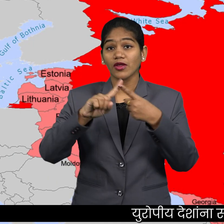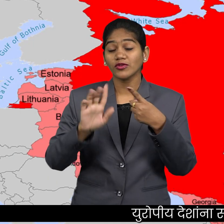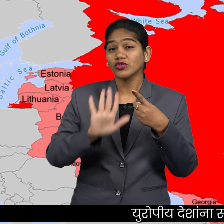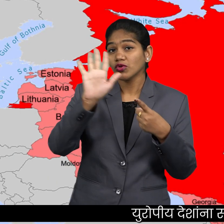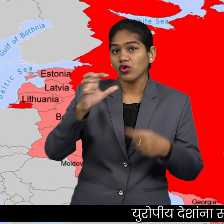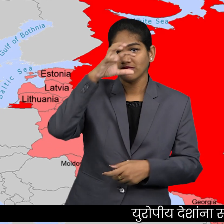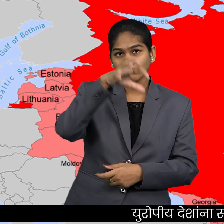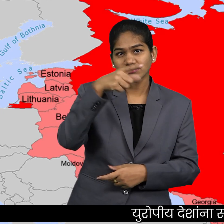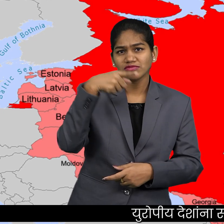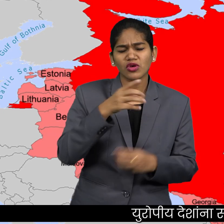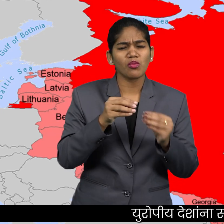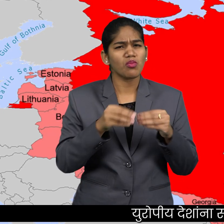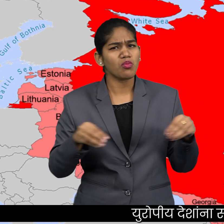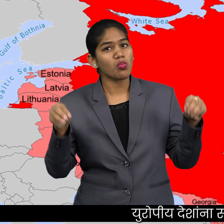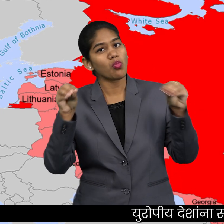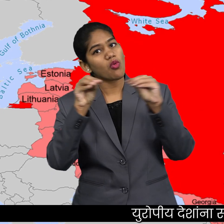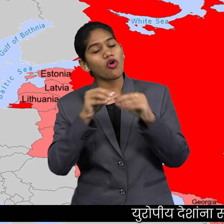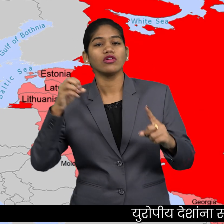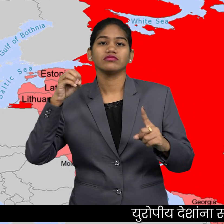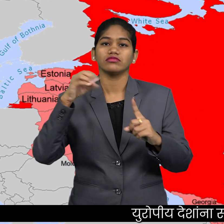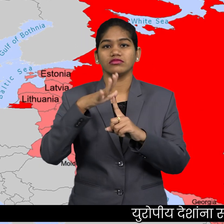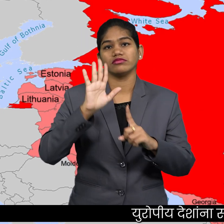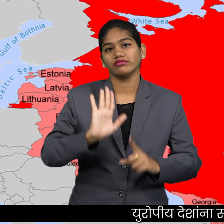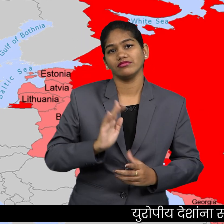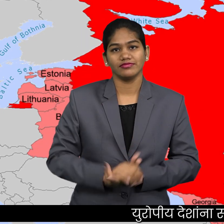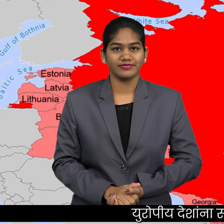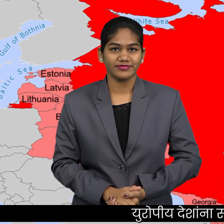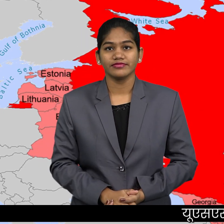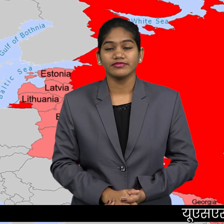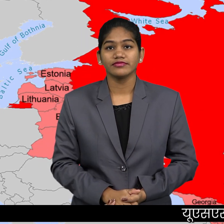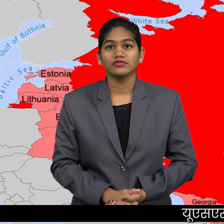युरोपीय देशांना सर्वाधिक फटका बसला आहे.